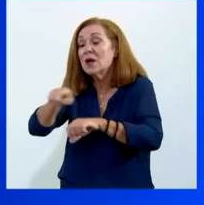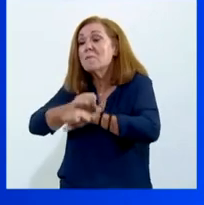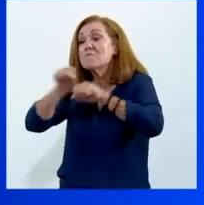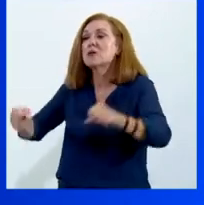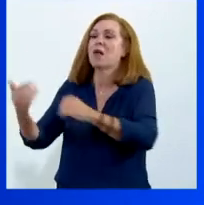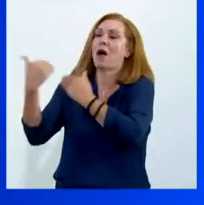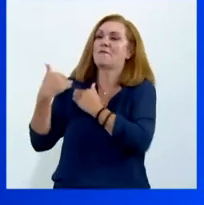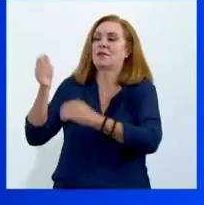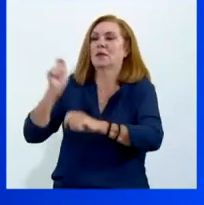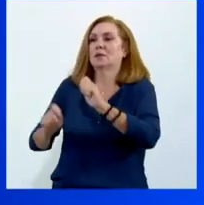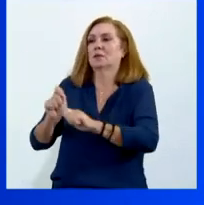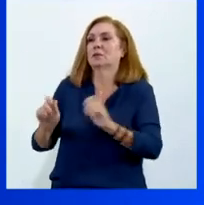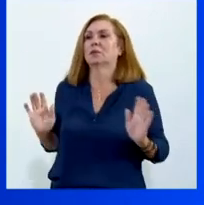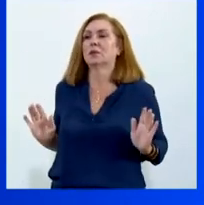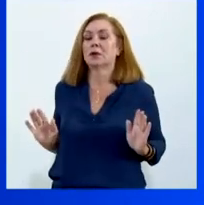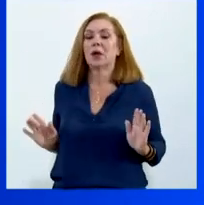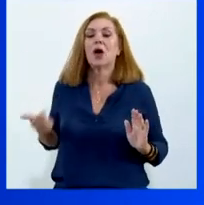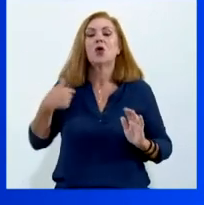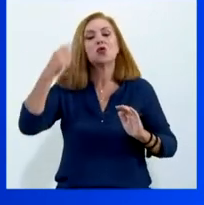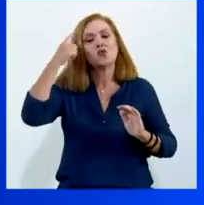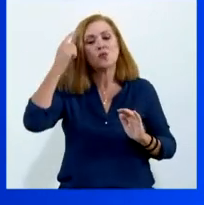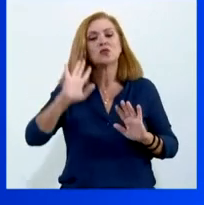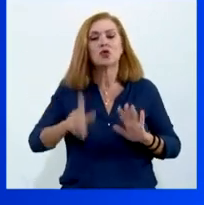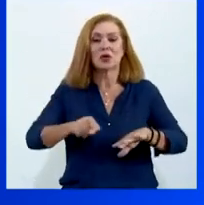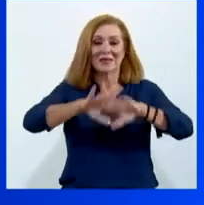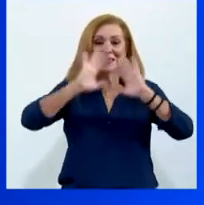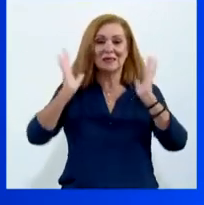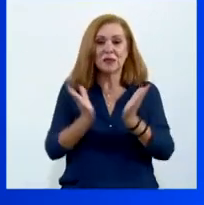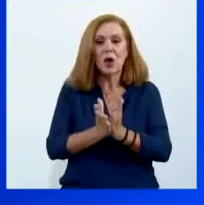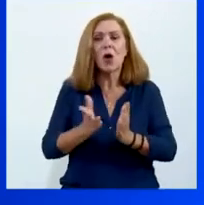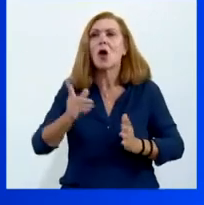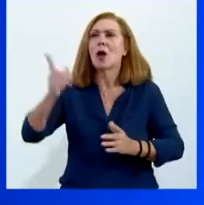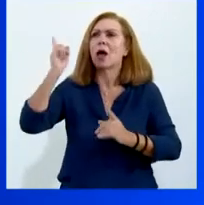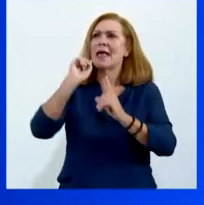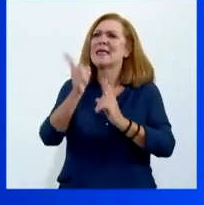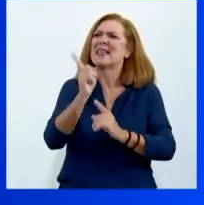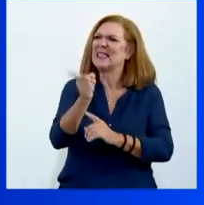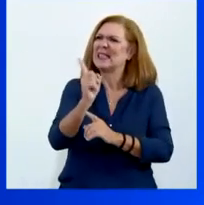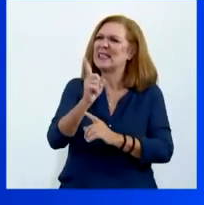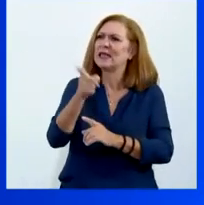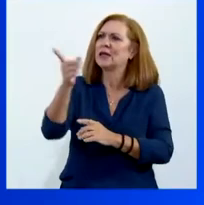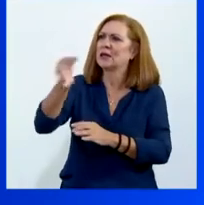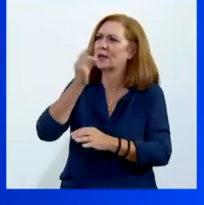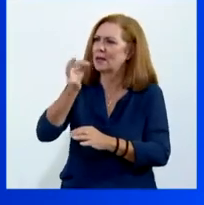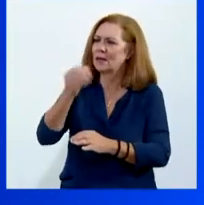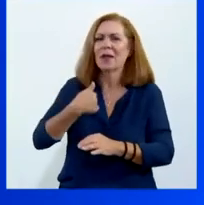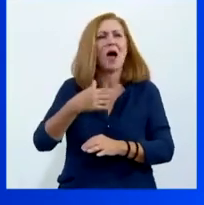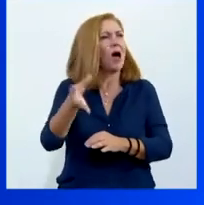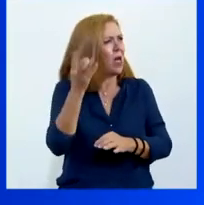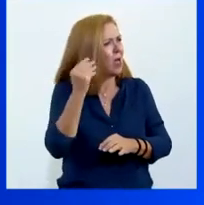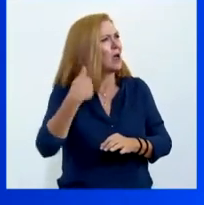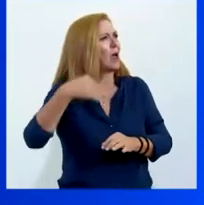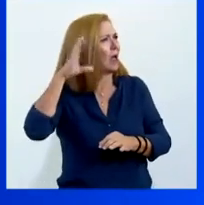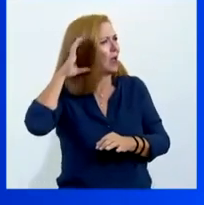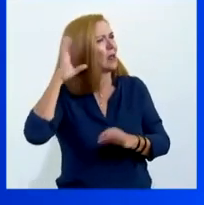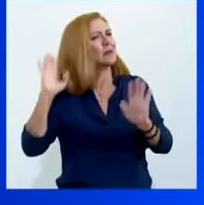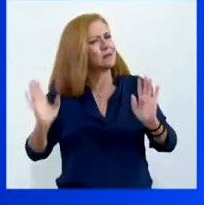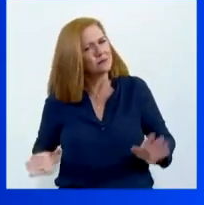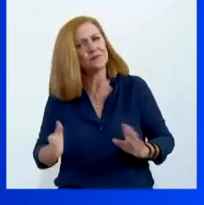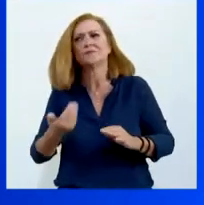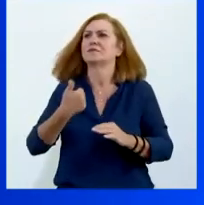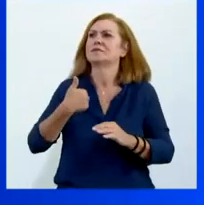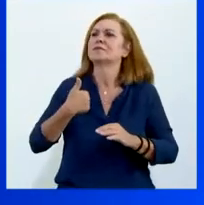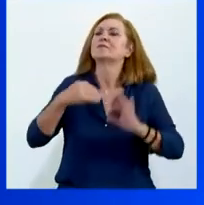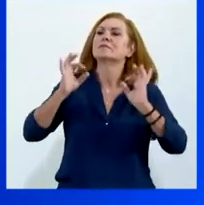τα πανεπιστήμια τους. Όμως πιστεύω ότι συνολικά, παρότι ακούω την κριτική την οποία λέτε, και όντως ως κυβέρνηση μερικές φορές δεν έχουμε στείλει τα